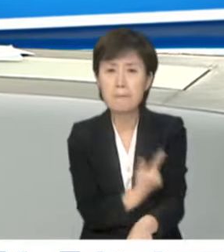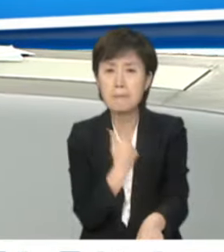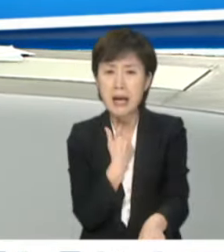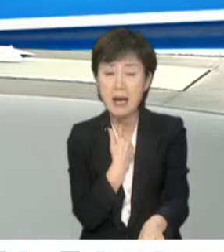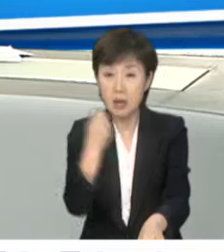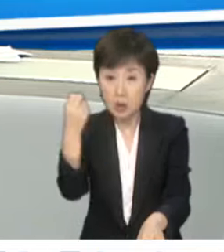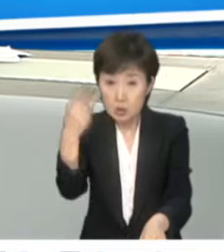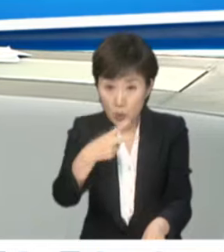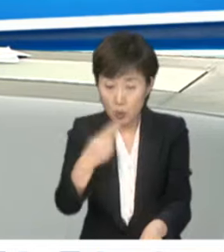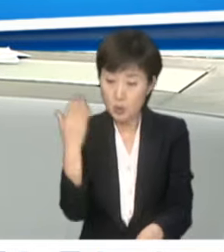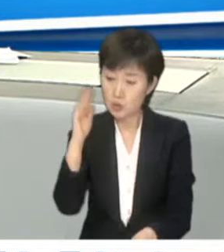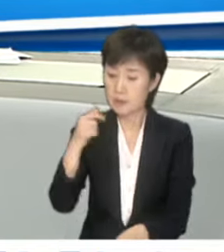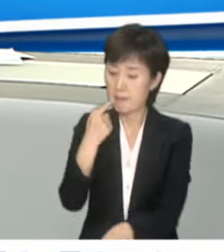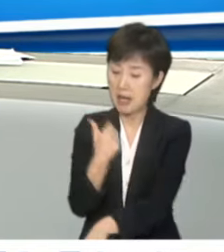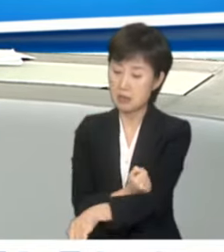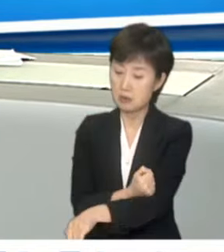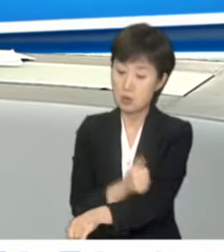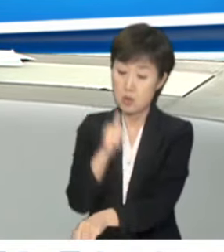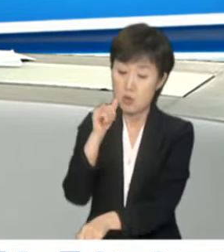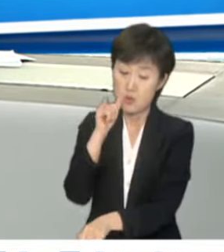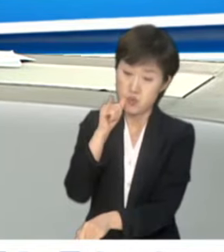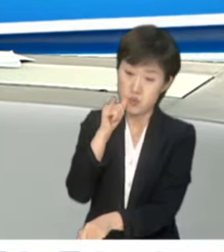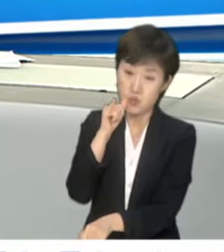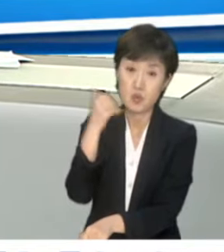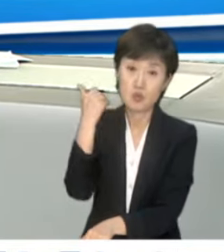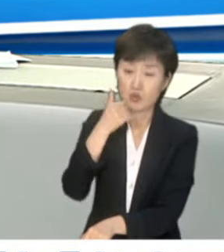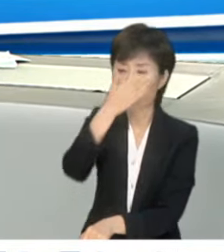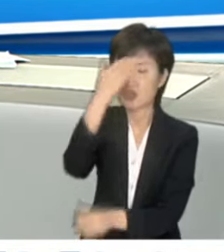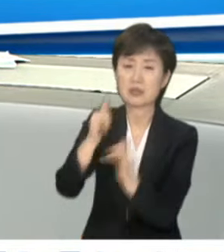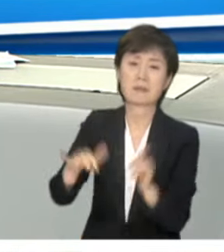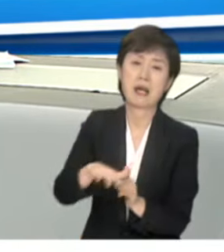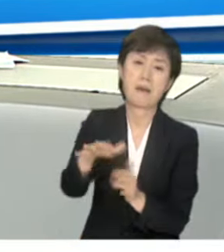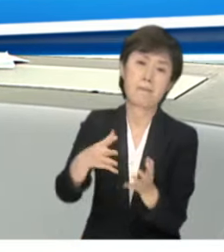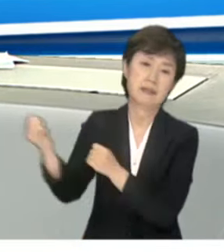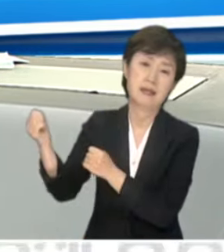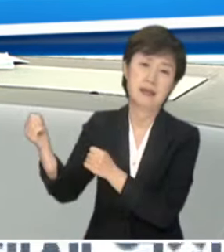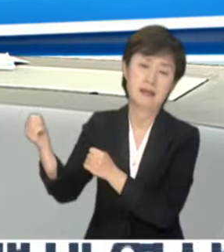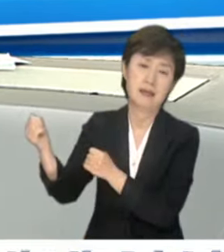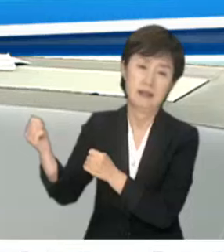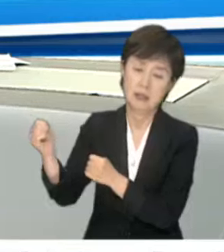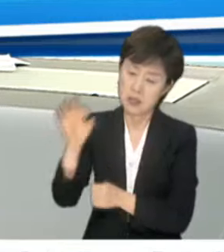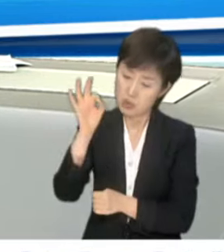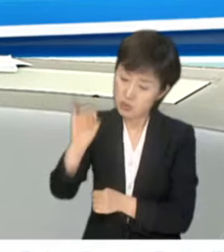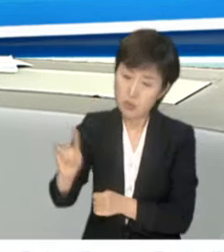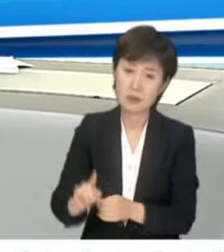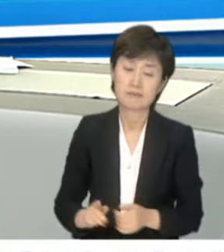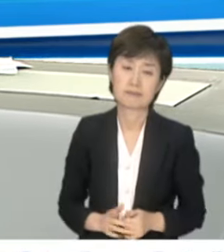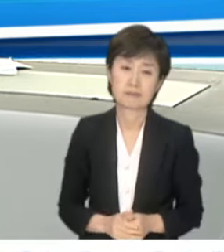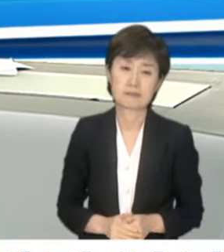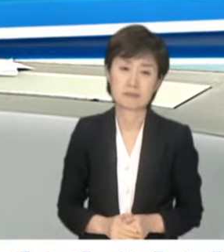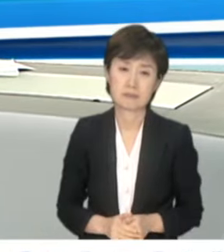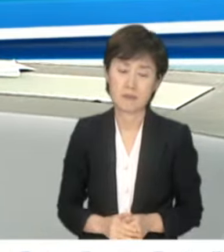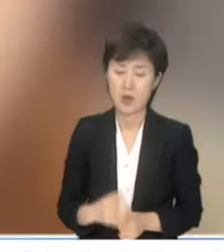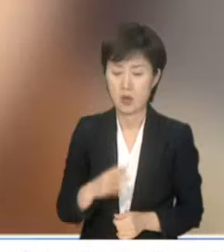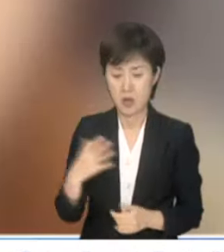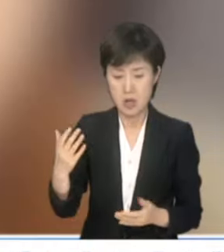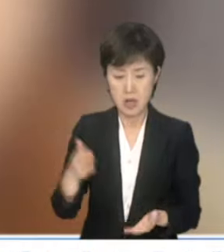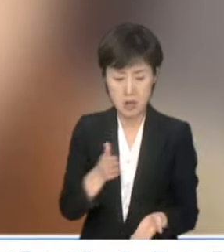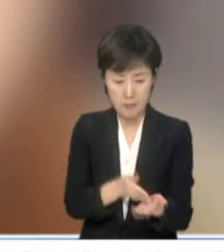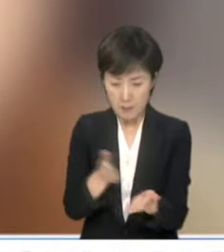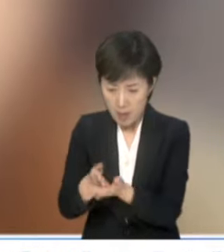범죄에 빠져들고 있다는 소식입니다. 뭐 충성을 맹세하는 그런 영상까지 나왔다고 하는데 어떤 내용이죠? 참 걱정되고